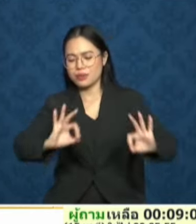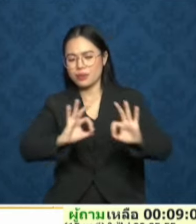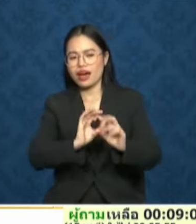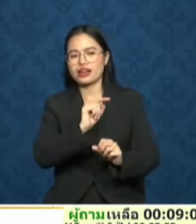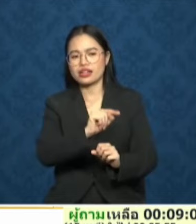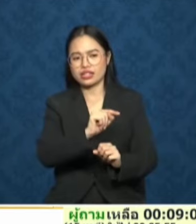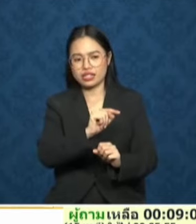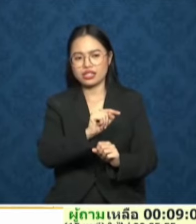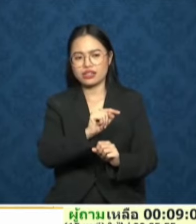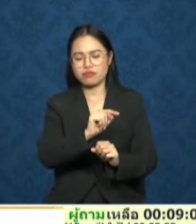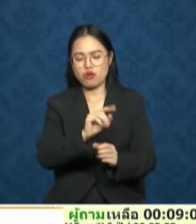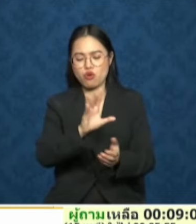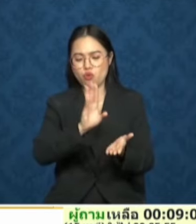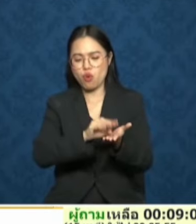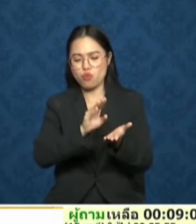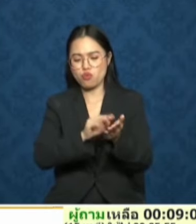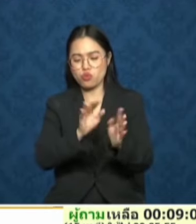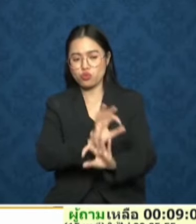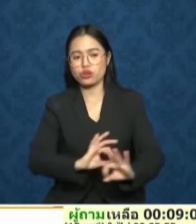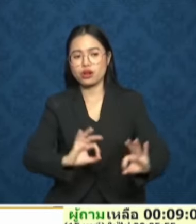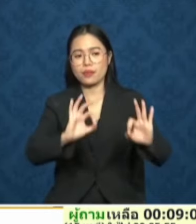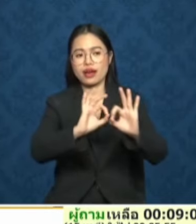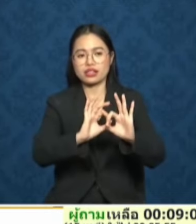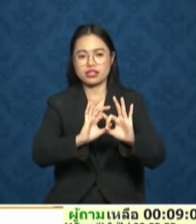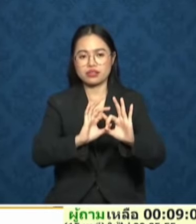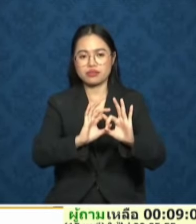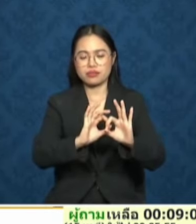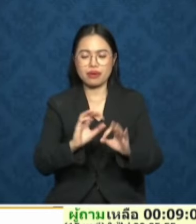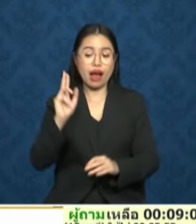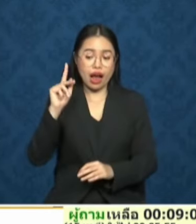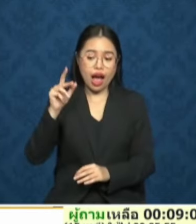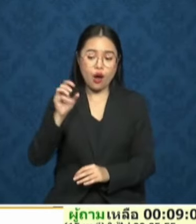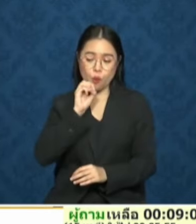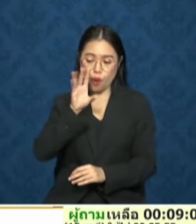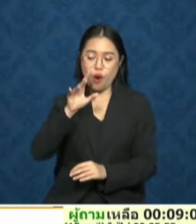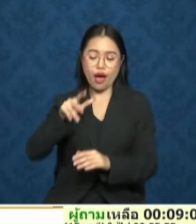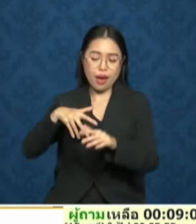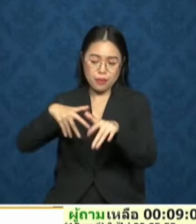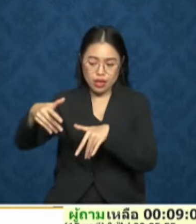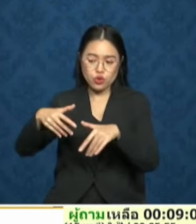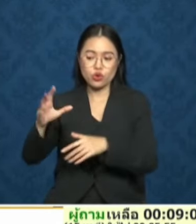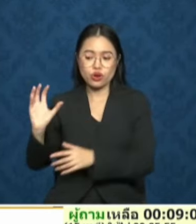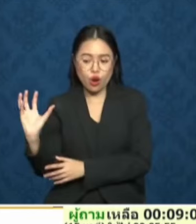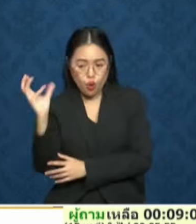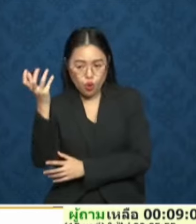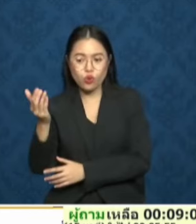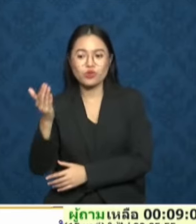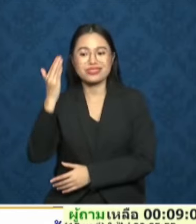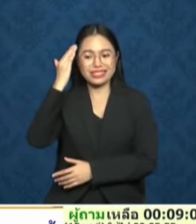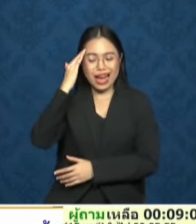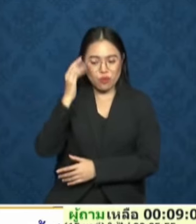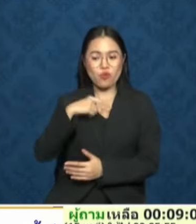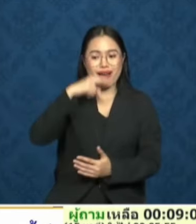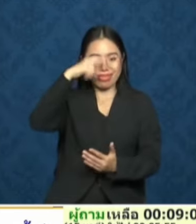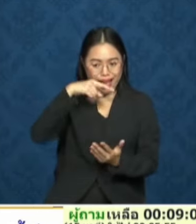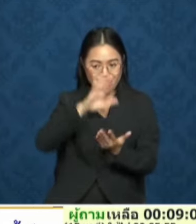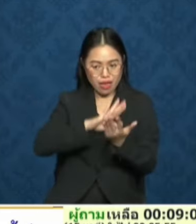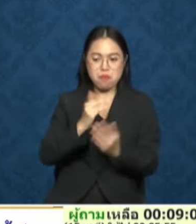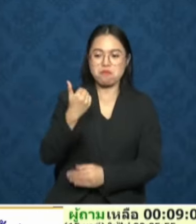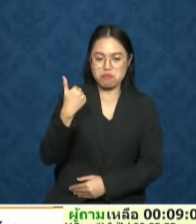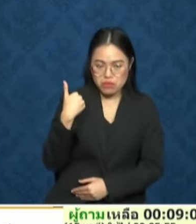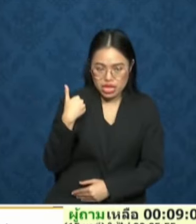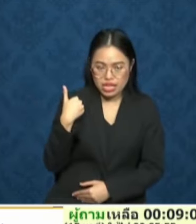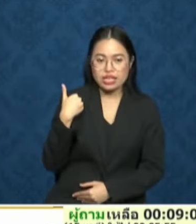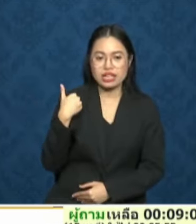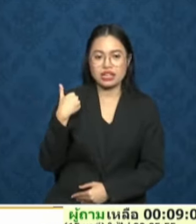และเปหัวใจของการที่เราจะเปิดๆมอคิ่ระชαชชาวลก รู้ว่าเรามลิเทียมค่ะ purchases dayไดจ